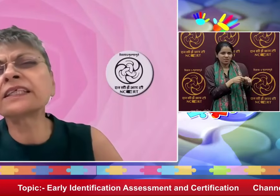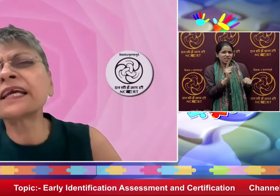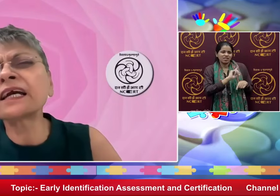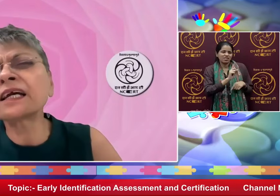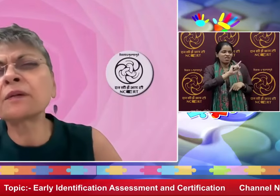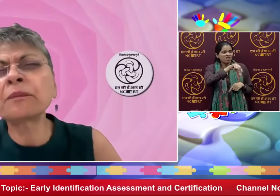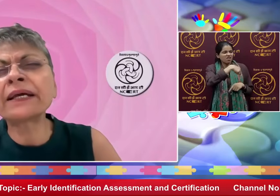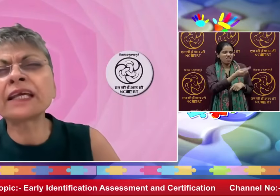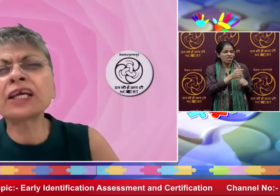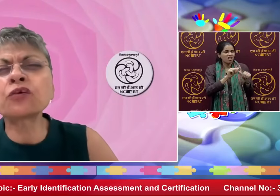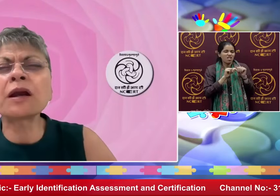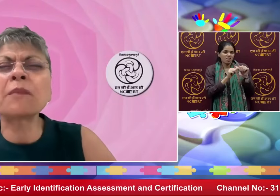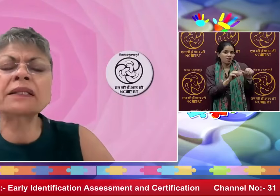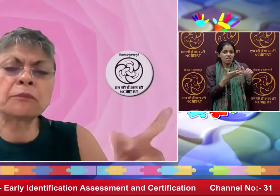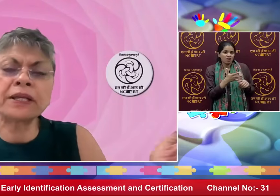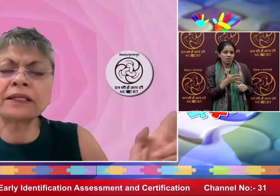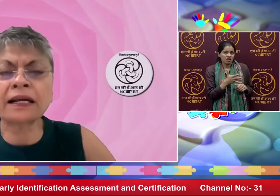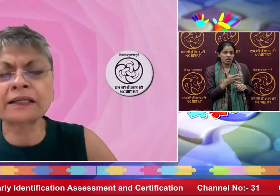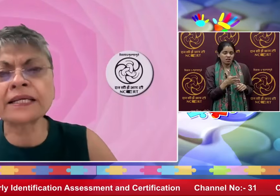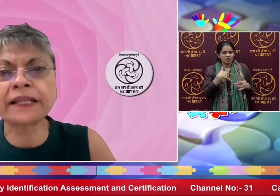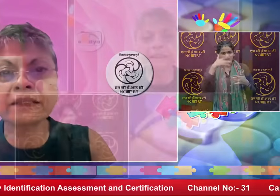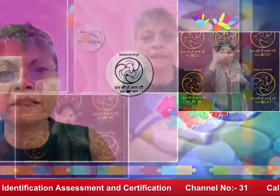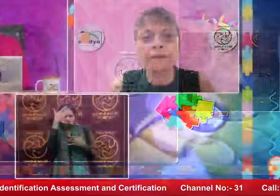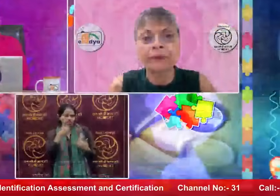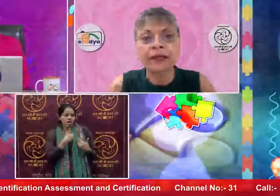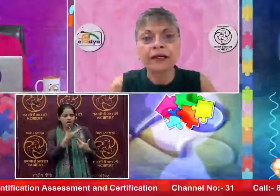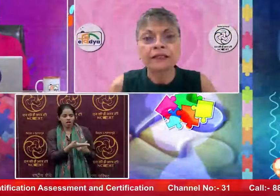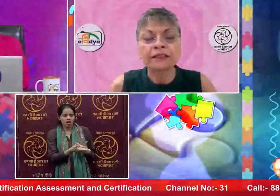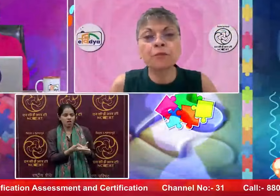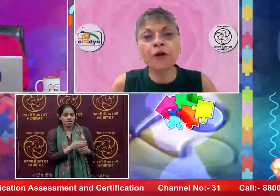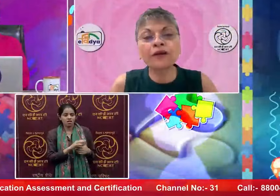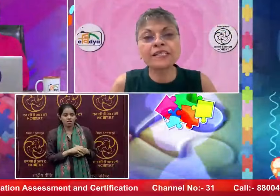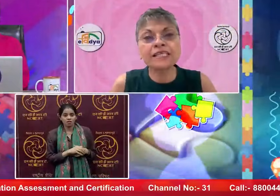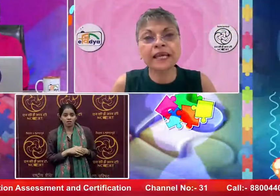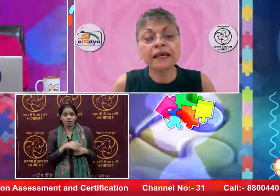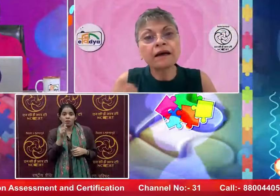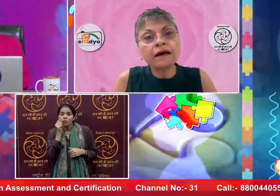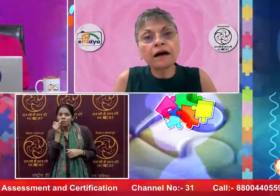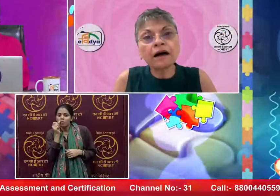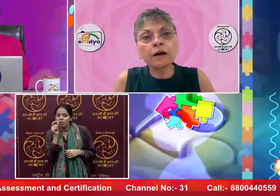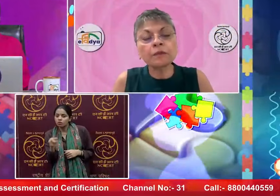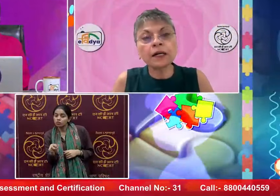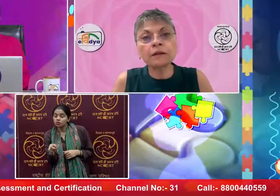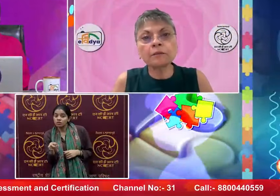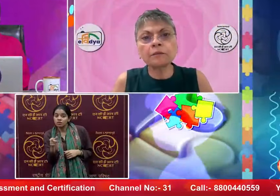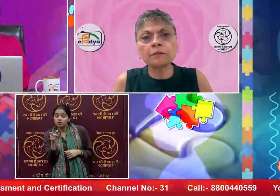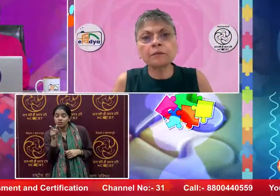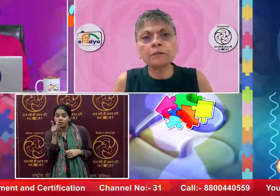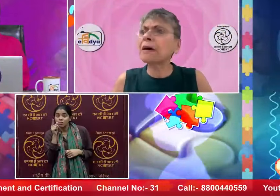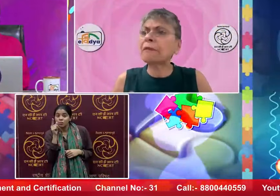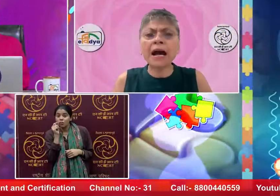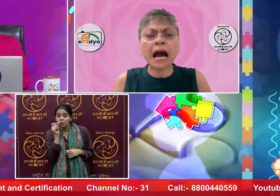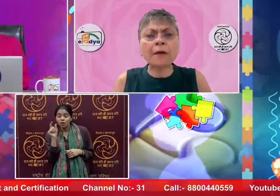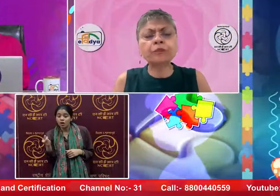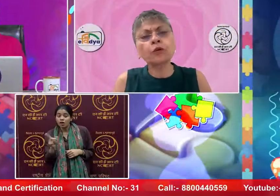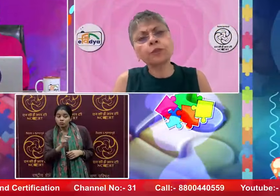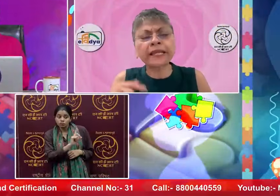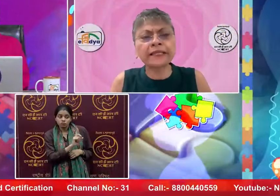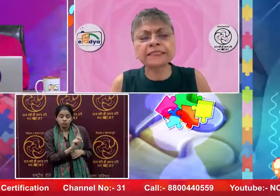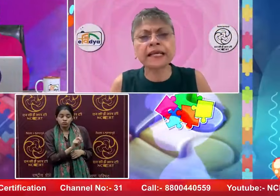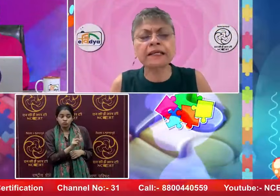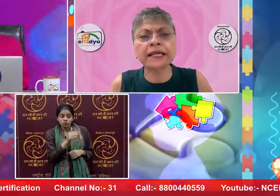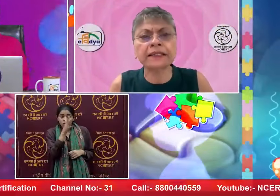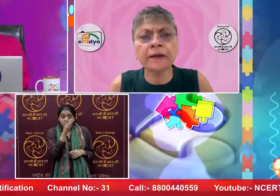तो कल आंसर नहीं कर पाए थे क्योंकि हमारा तबीयत ठीक नहीं था, right? The boy say नहीं पापा आप